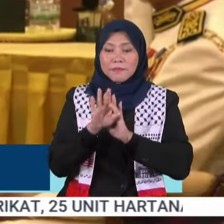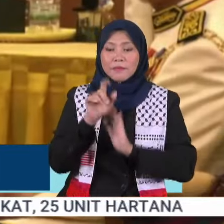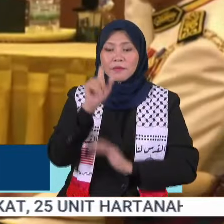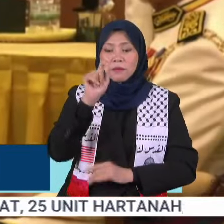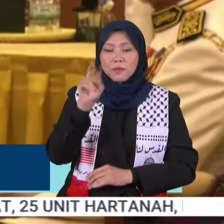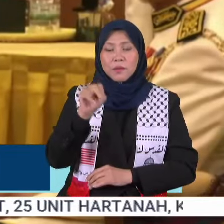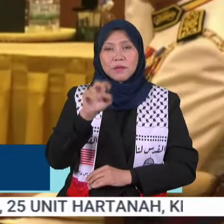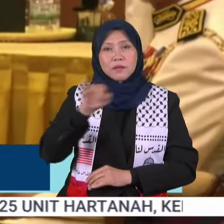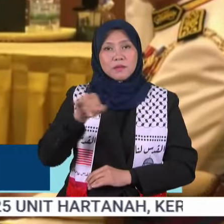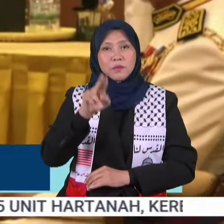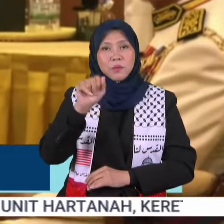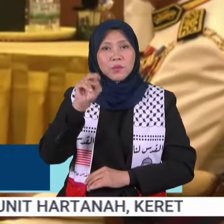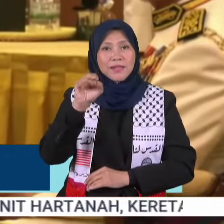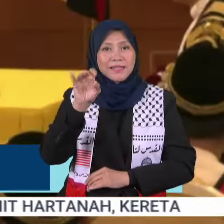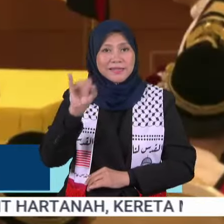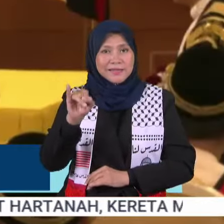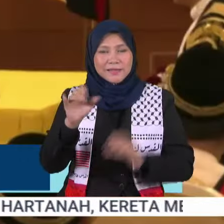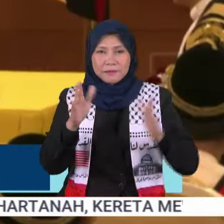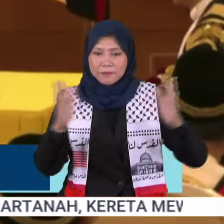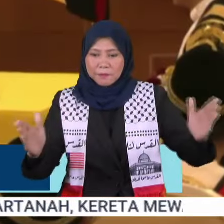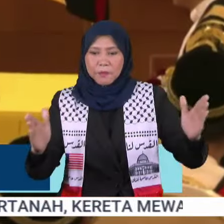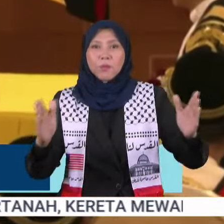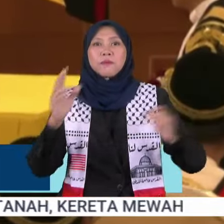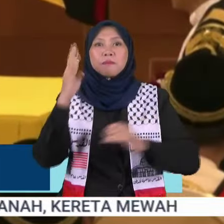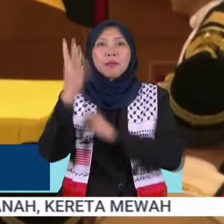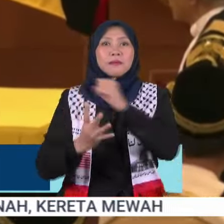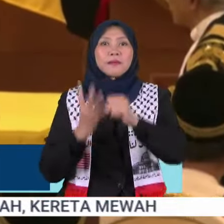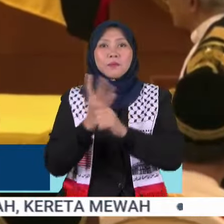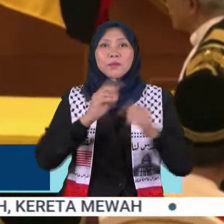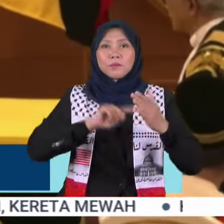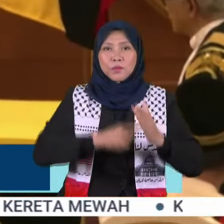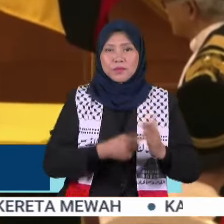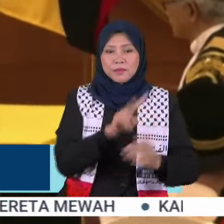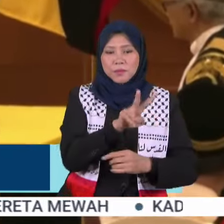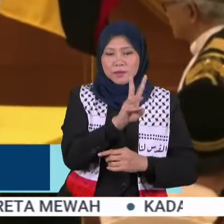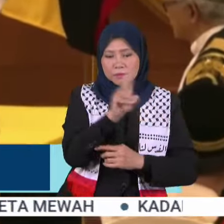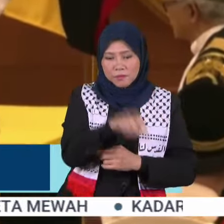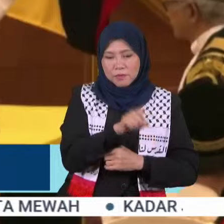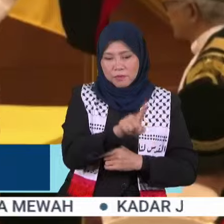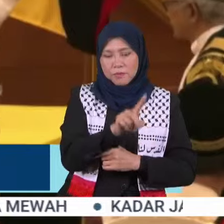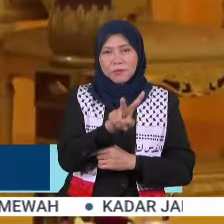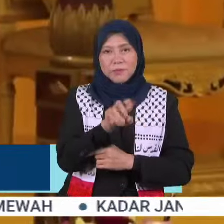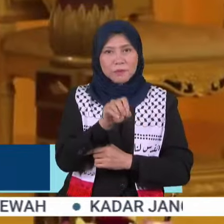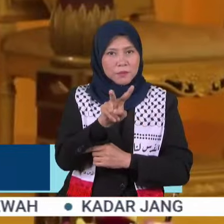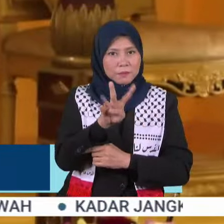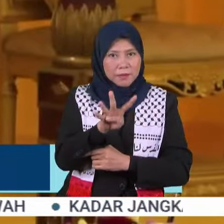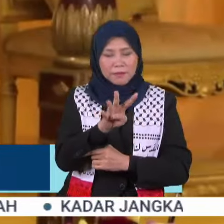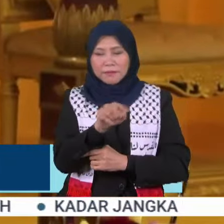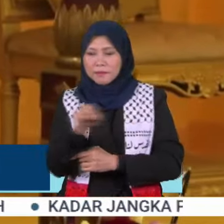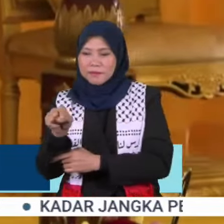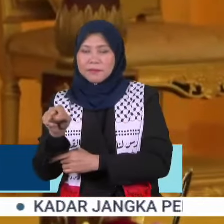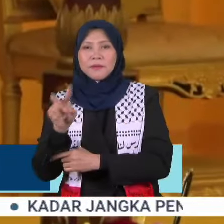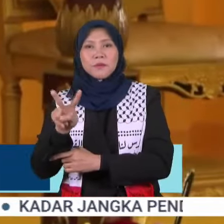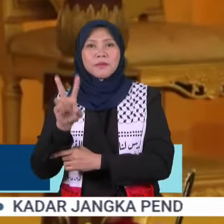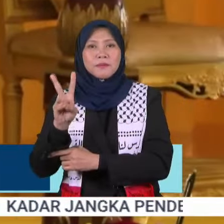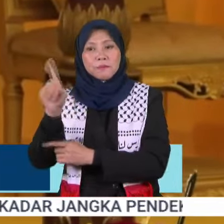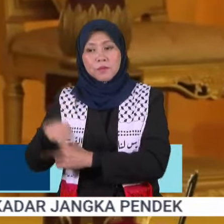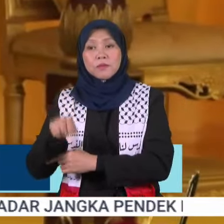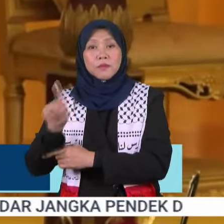Junaidi adalah bagi tempoh 4 tahun bermula 26 Januari 2024 hingga